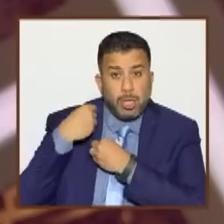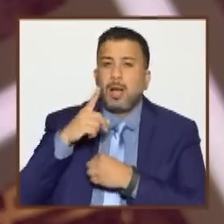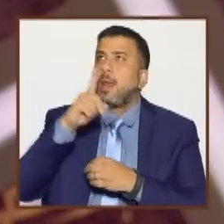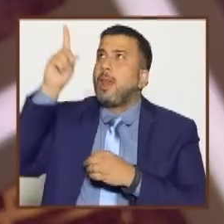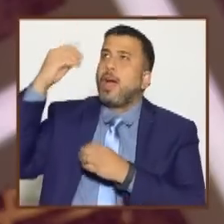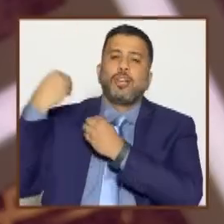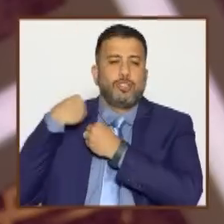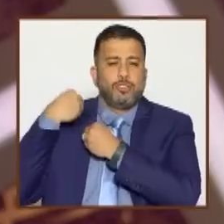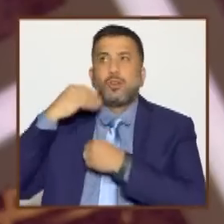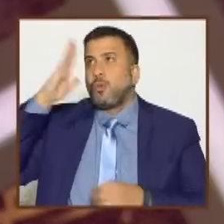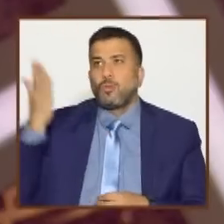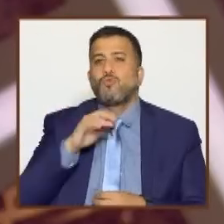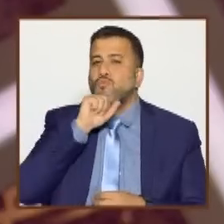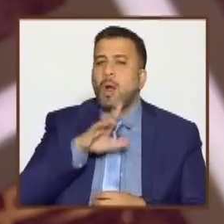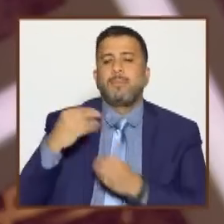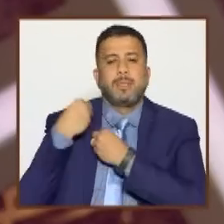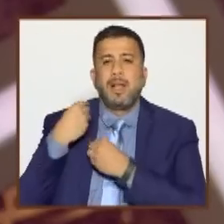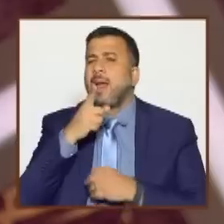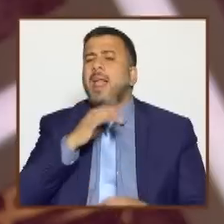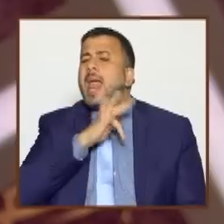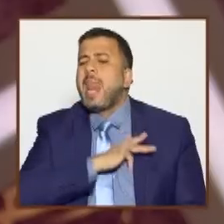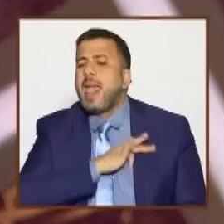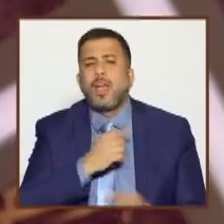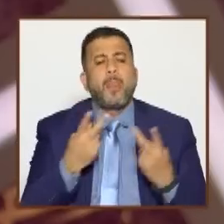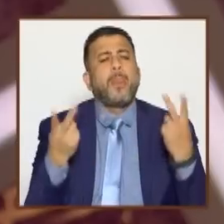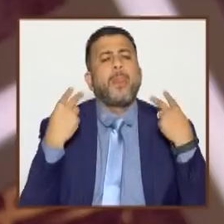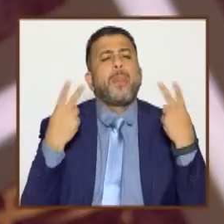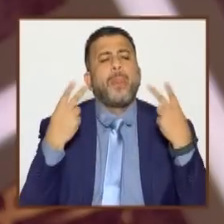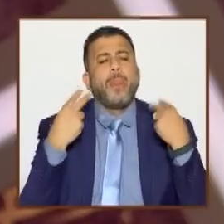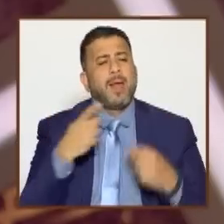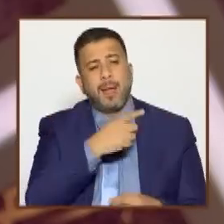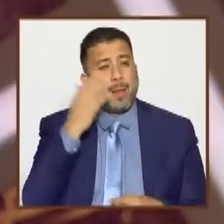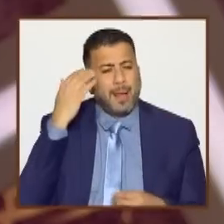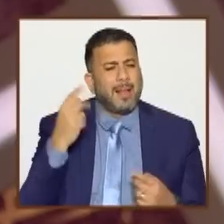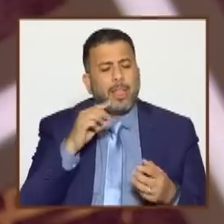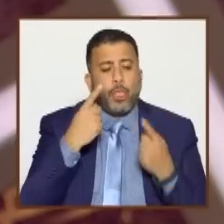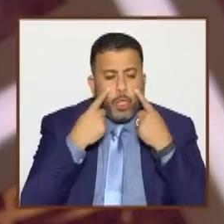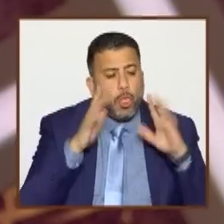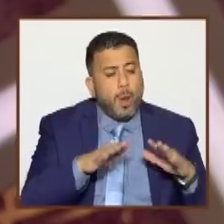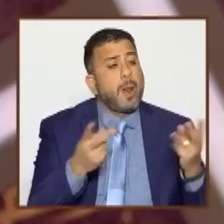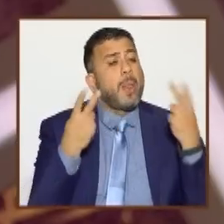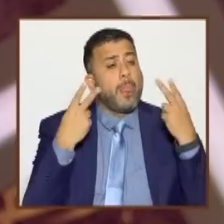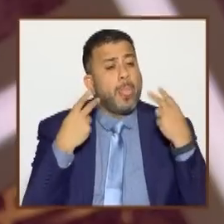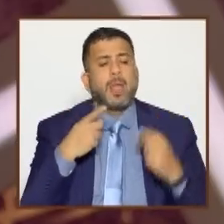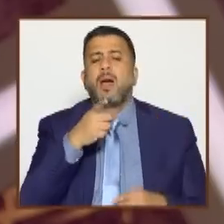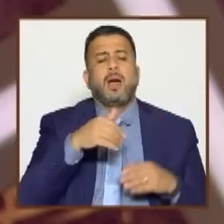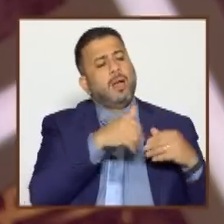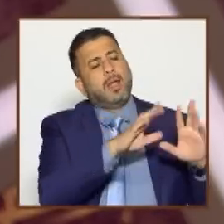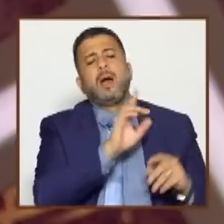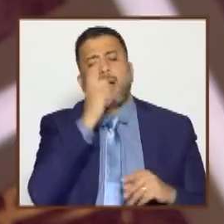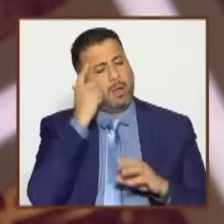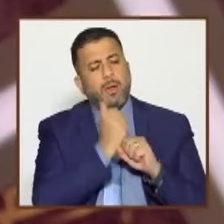فهجرته إلى الله ورسوله، ومن كانت هجرته لدنيا يصيبها أو امرأة ينكحها فهجرته إلى ما هاجر إليه.